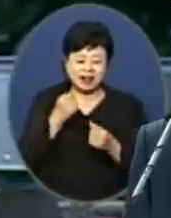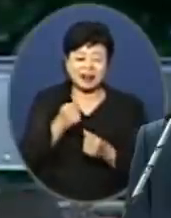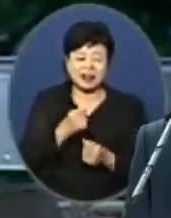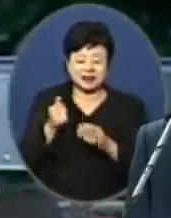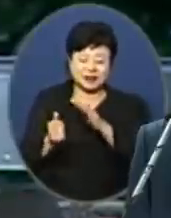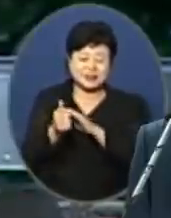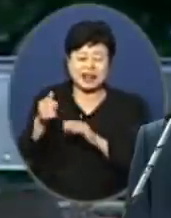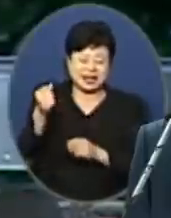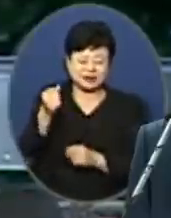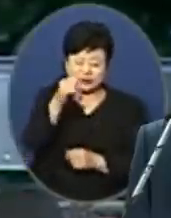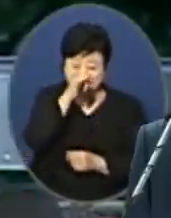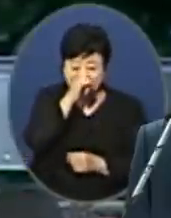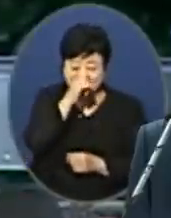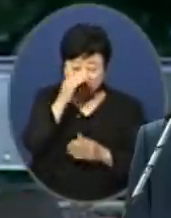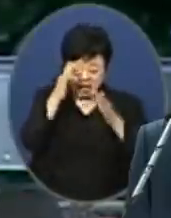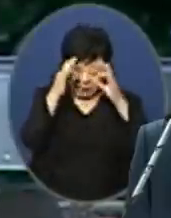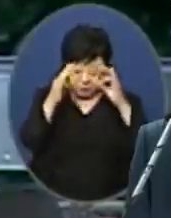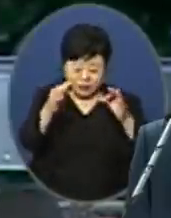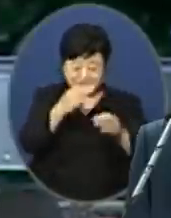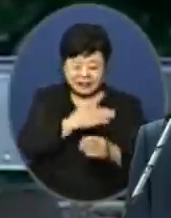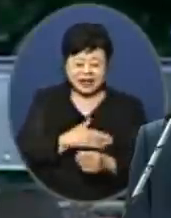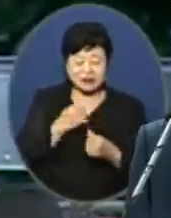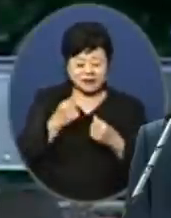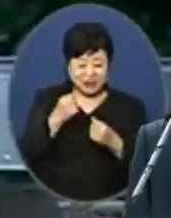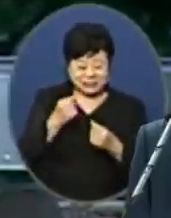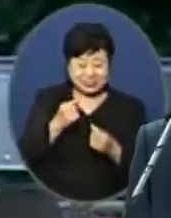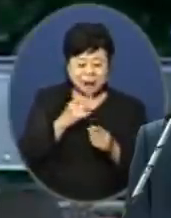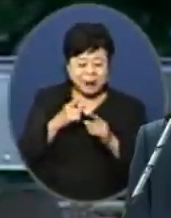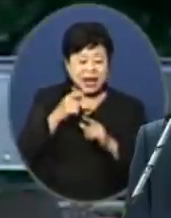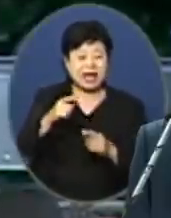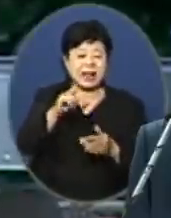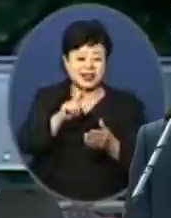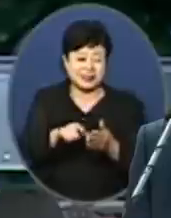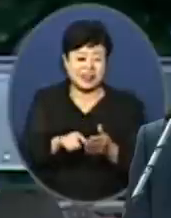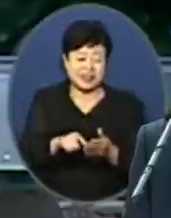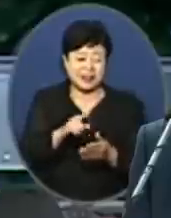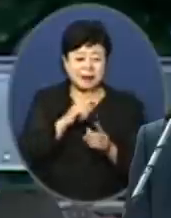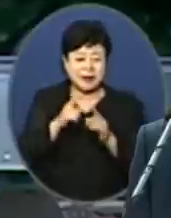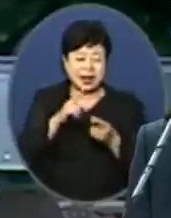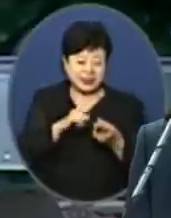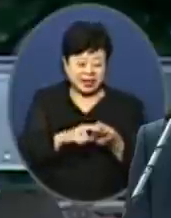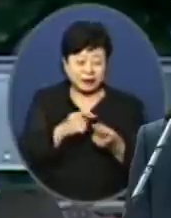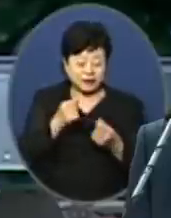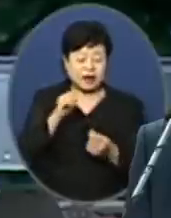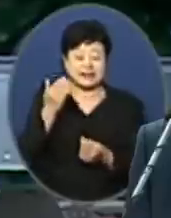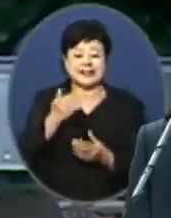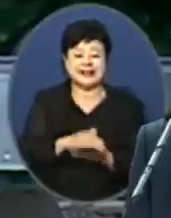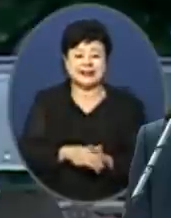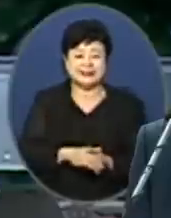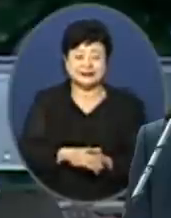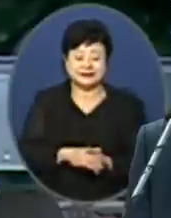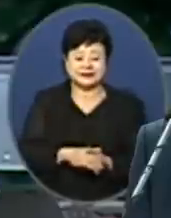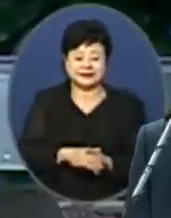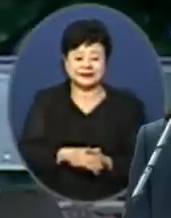건강해지는 희망을 가지고 바라보면서 나는 건강해진다고 말을 하면 그 말이 건강을 가져오게 되는 것입니다.